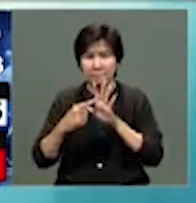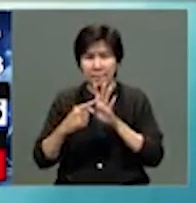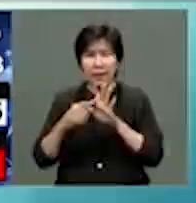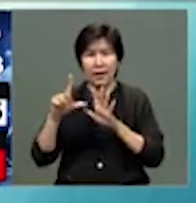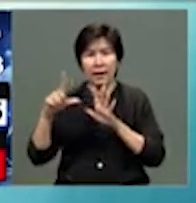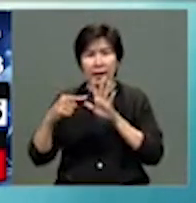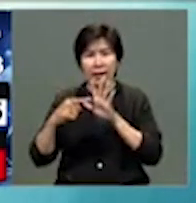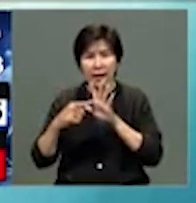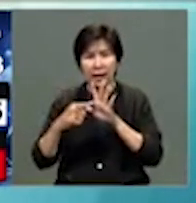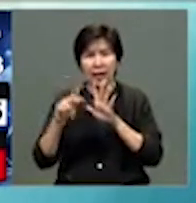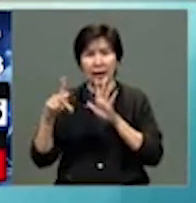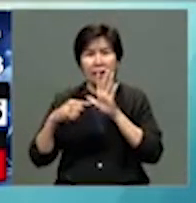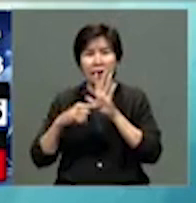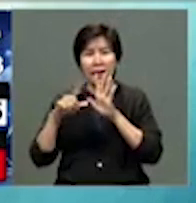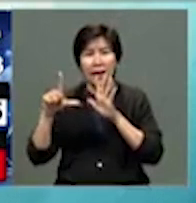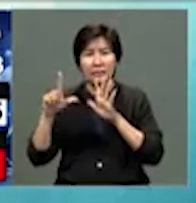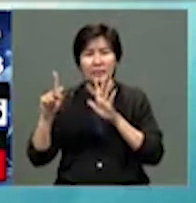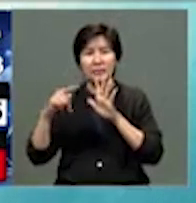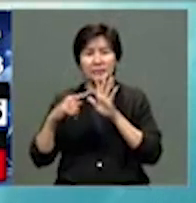ครับมาจากสถานะอ่ะประทานโทษครับสาธารณรัฐมาดากัสการ์เป็นผู้ป่วยชายอายุ44